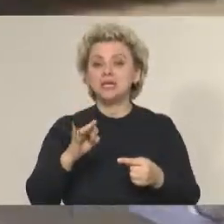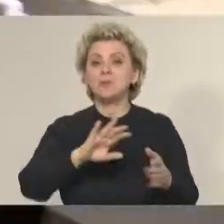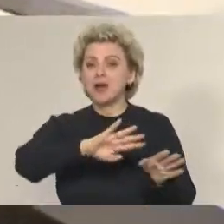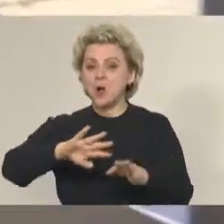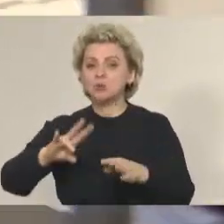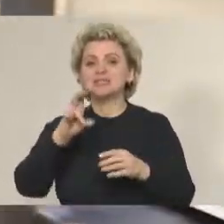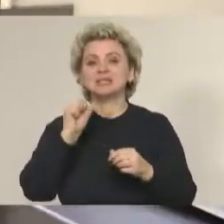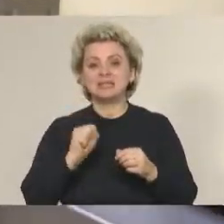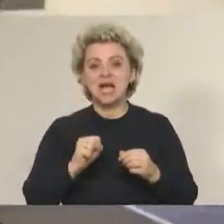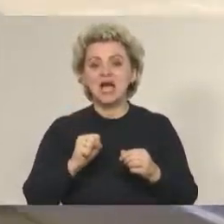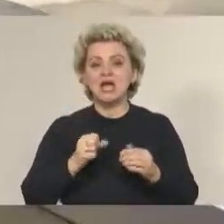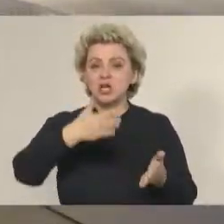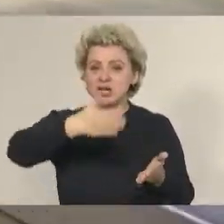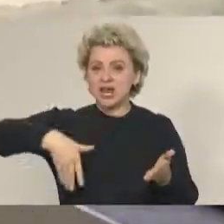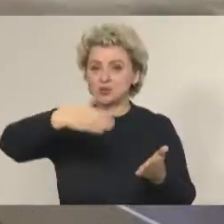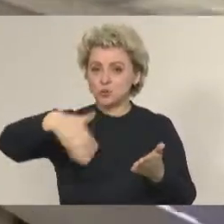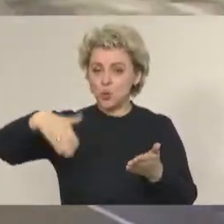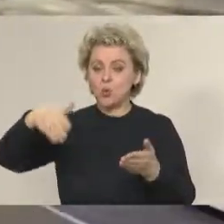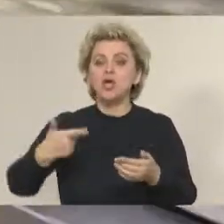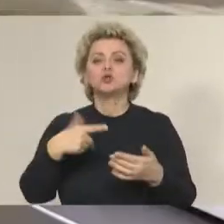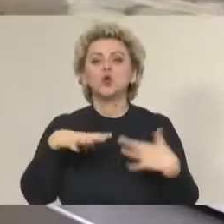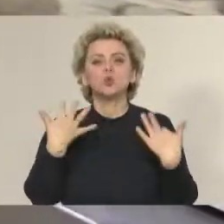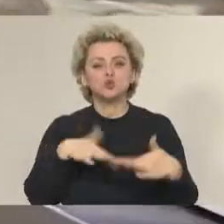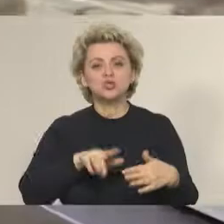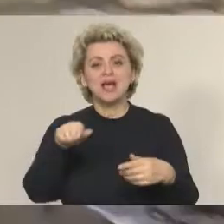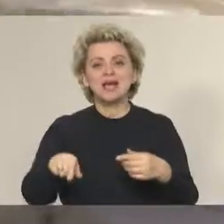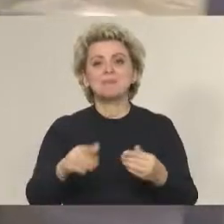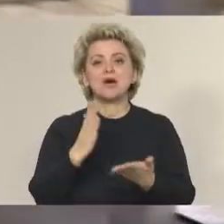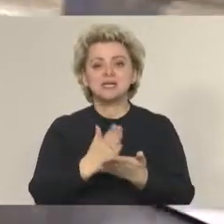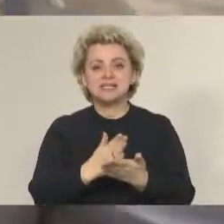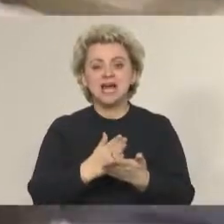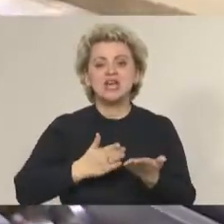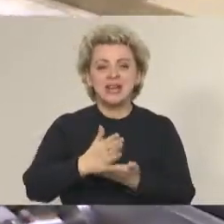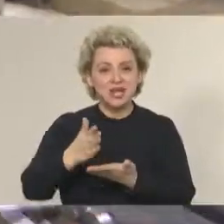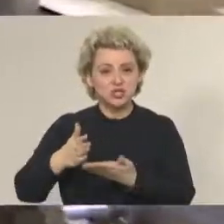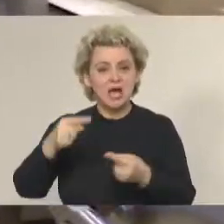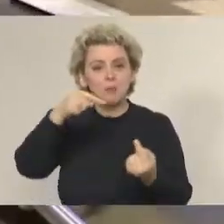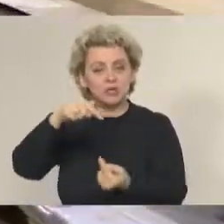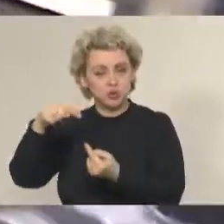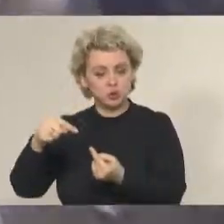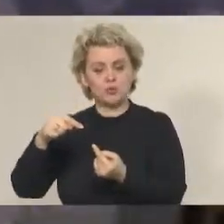проходит на гильотинную резку, где уже непосредственно режется